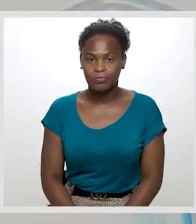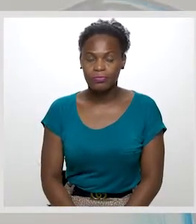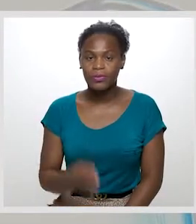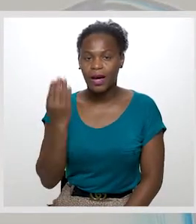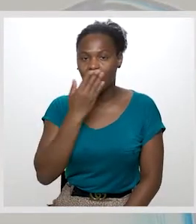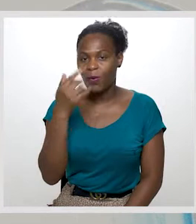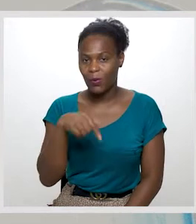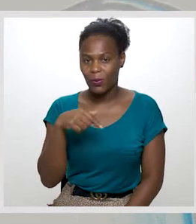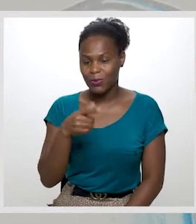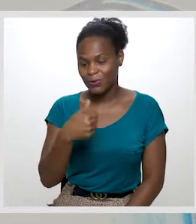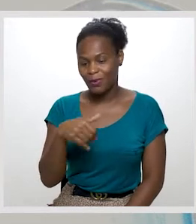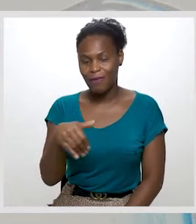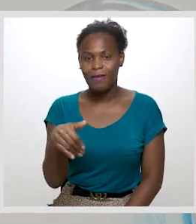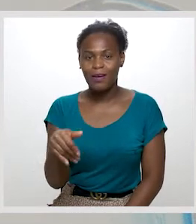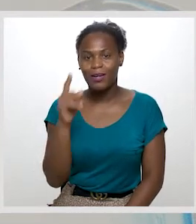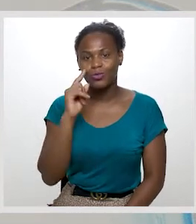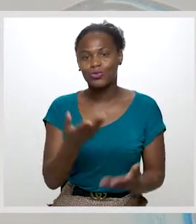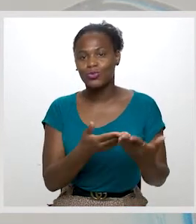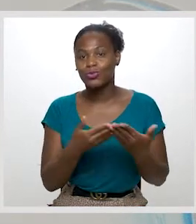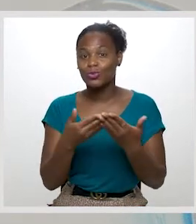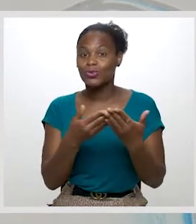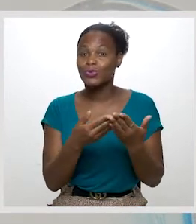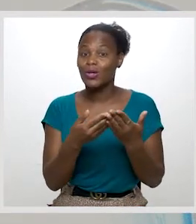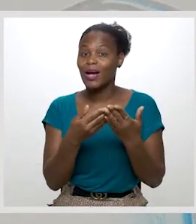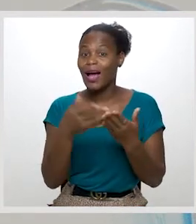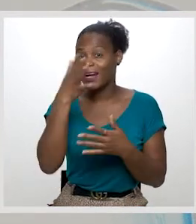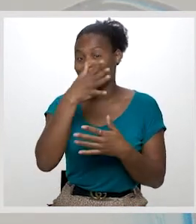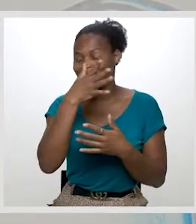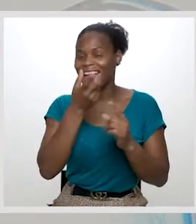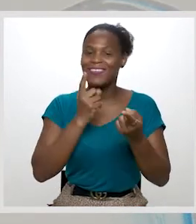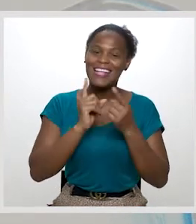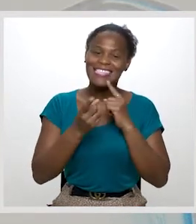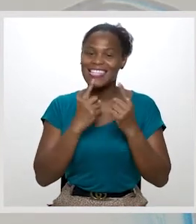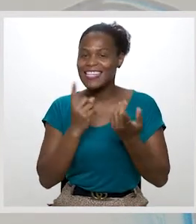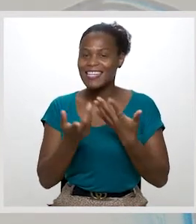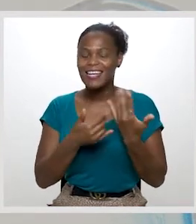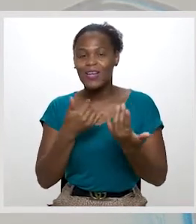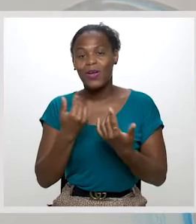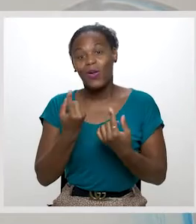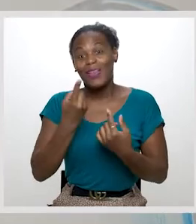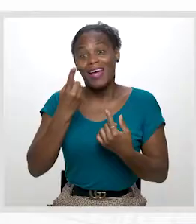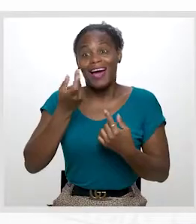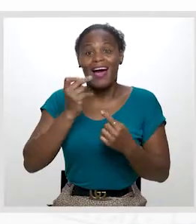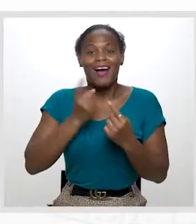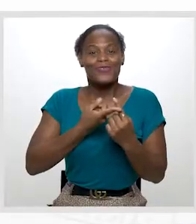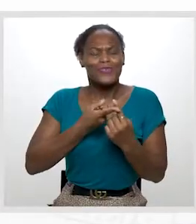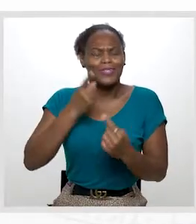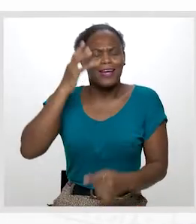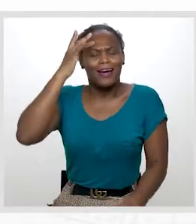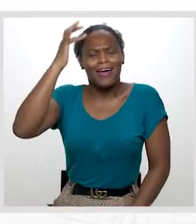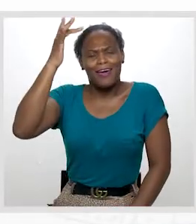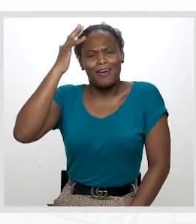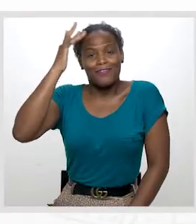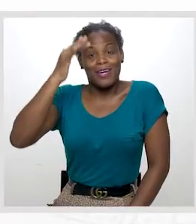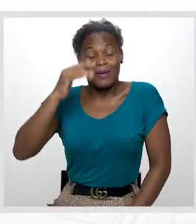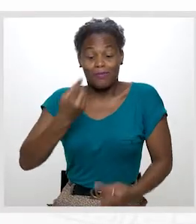Dans le cours d'aujourd'hui, nous allons étudier les activités de loisirs, une année de rêve. Nous allons également